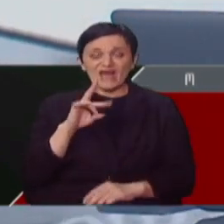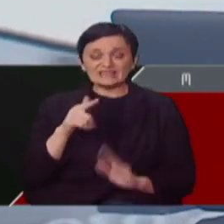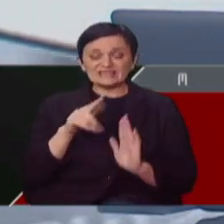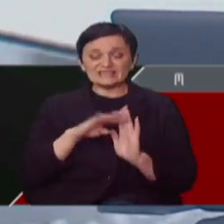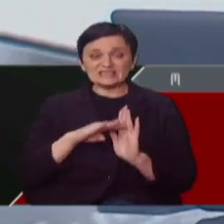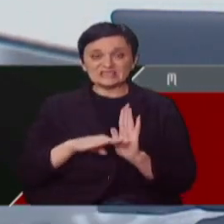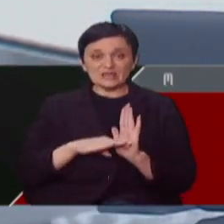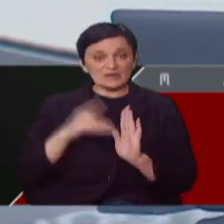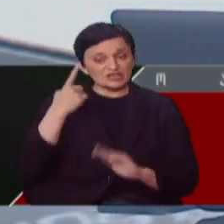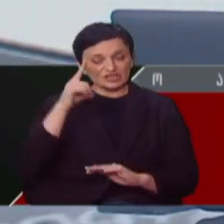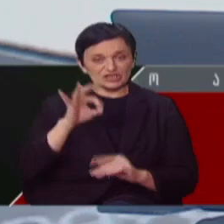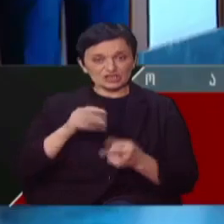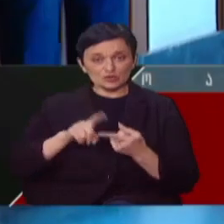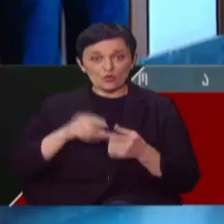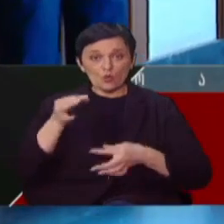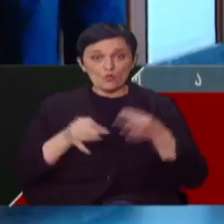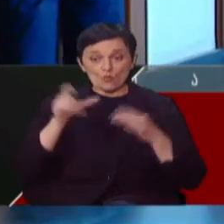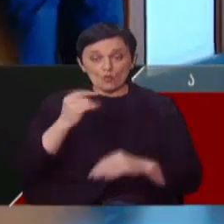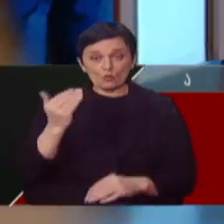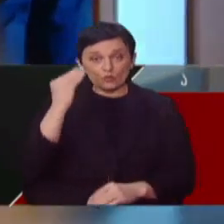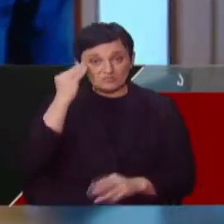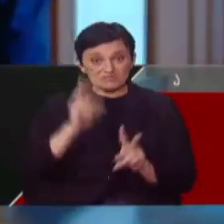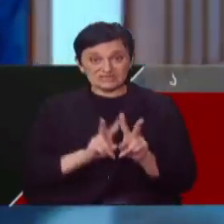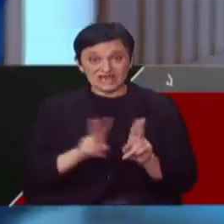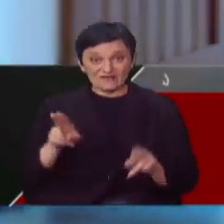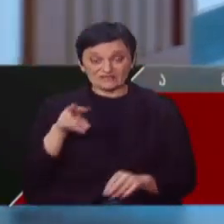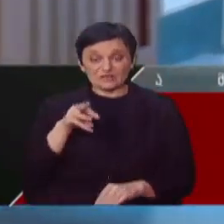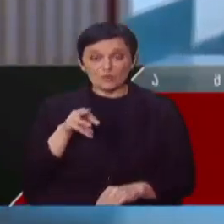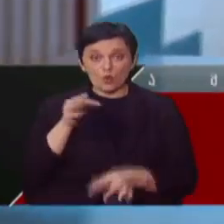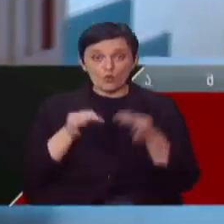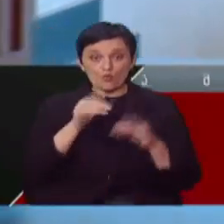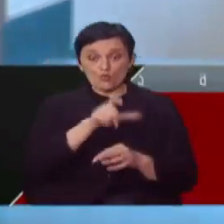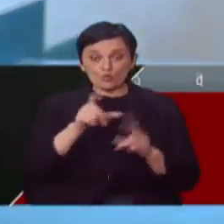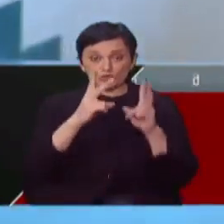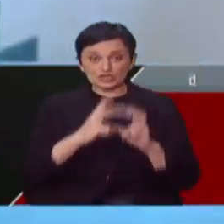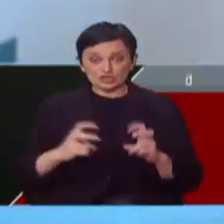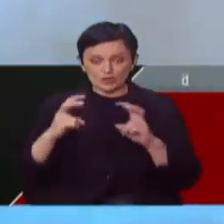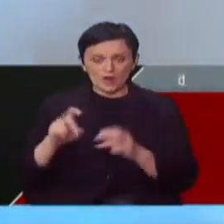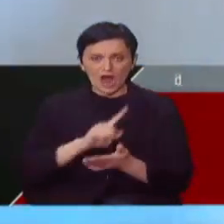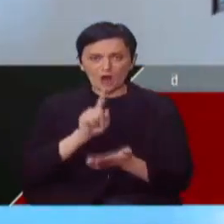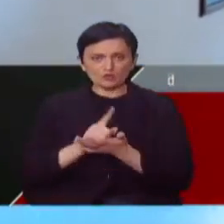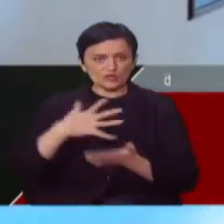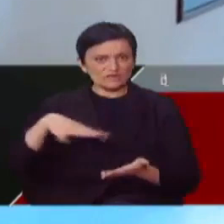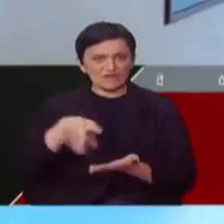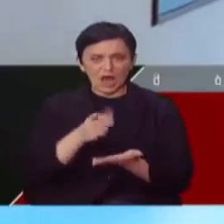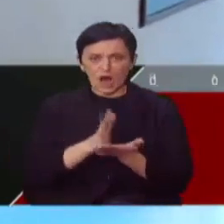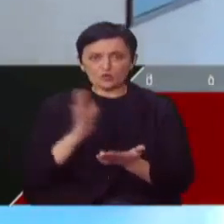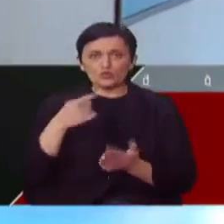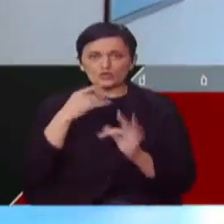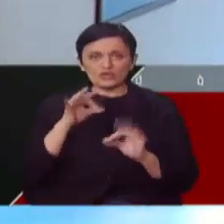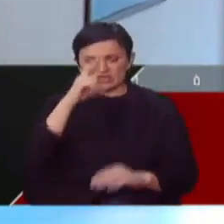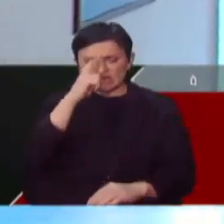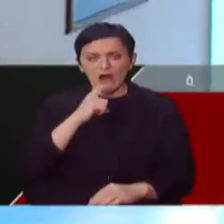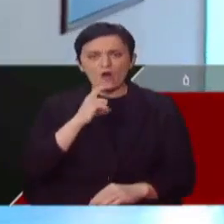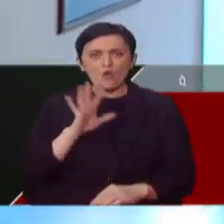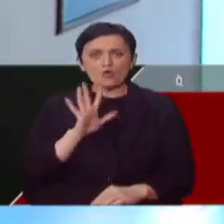სისტემის შესახებ ინიციატივას. მოსამართლის მოსაზრებით მსგავსი მეთოდებით მოსამართლეების შემოწმების აუცილებლობა ქვეყანაში არ არსებობს. მისივე თქმით